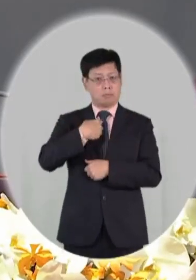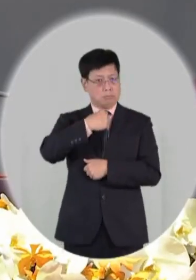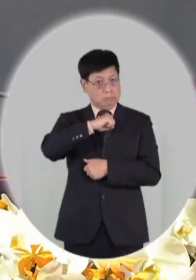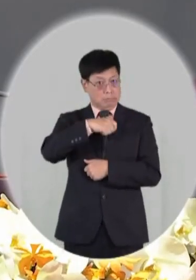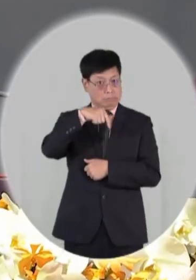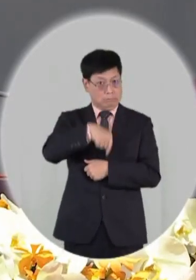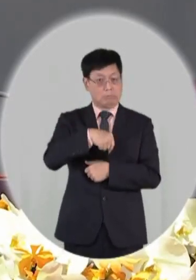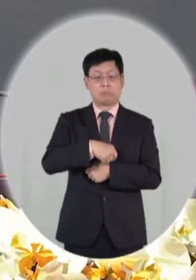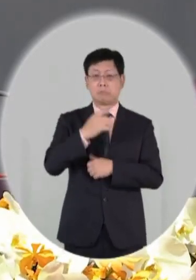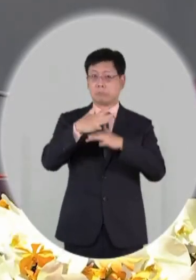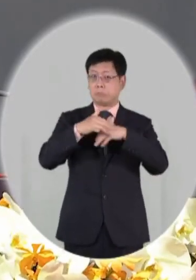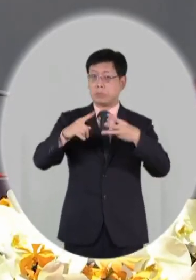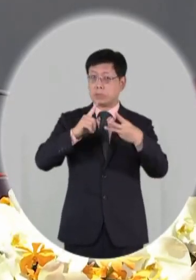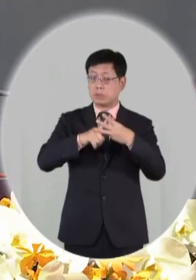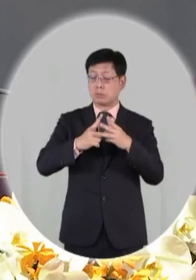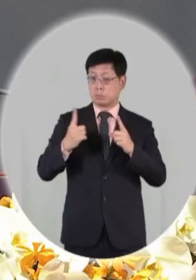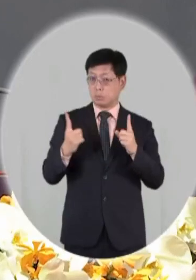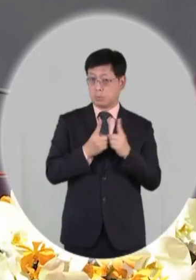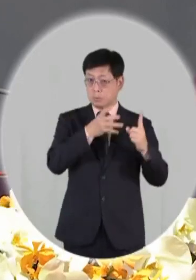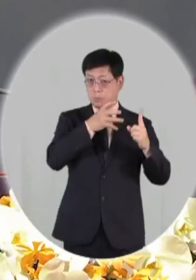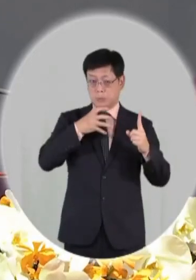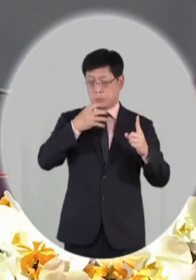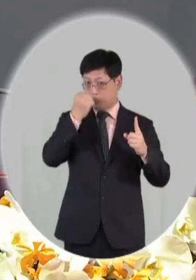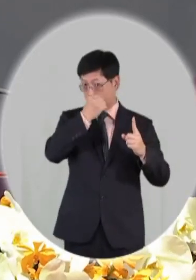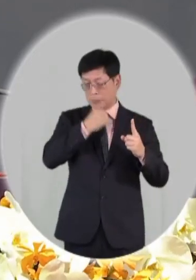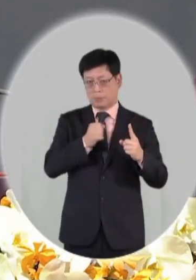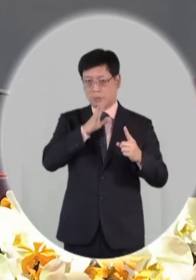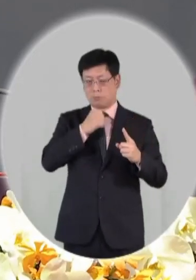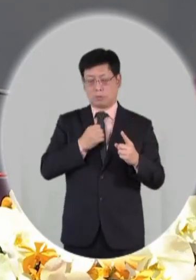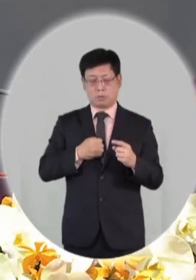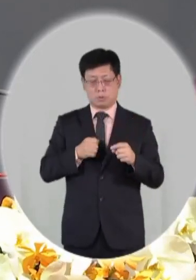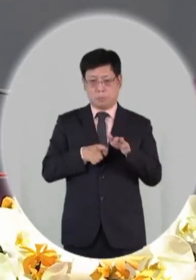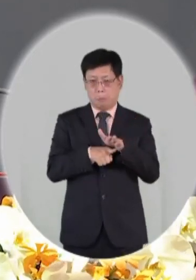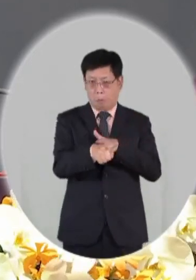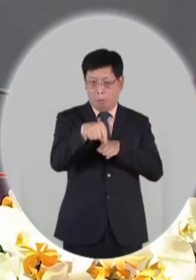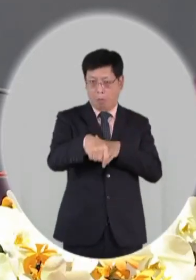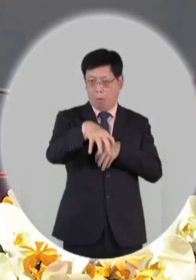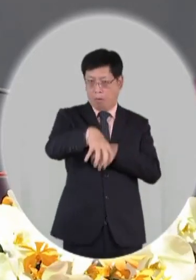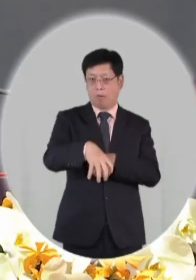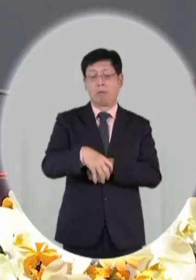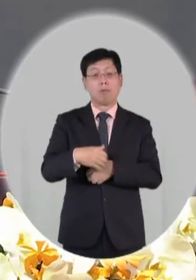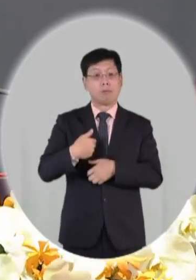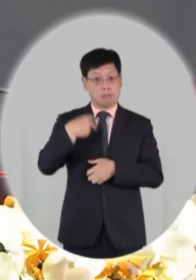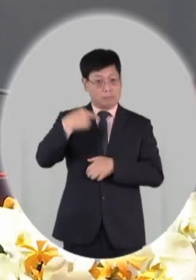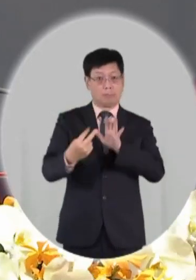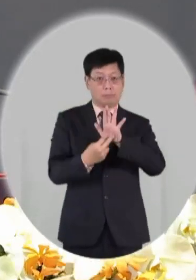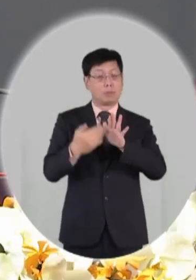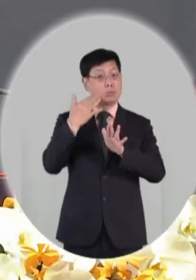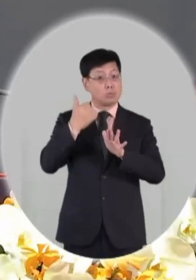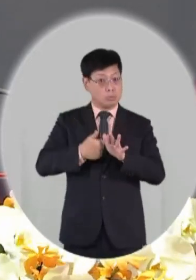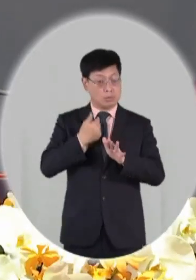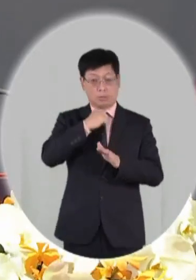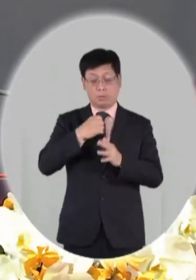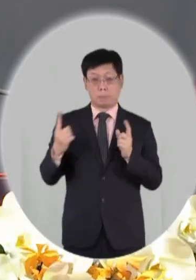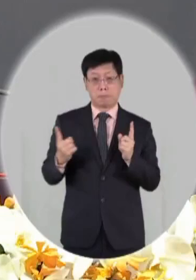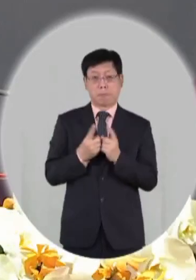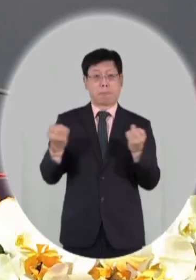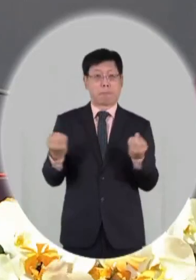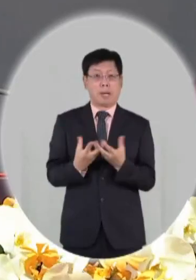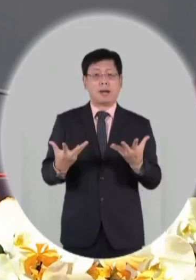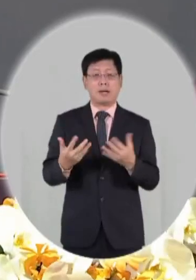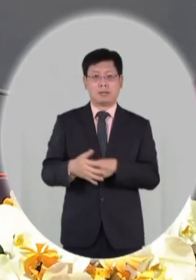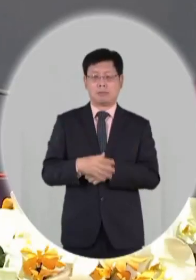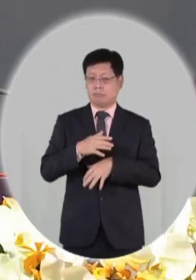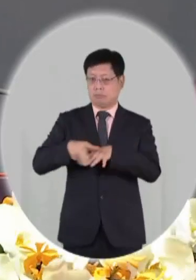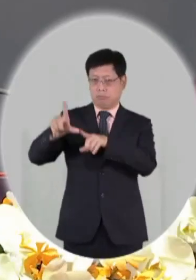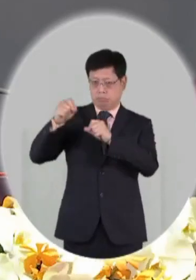在民主对抗专制的前线，并指出一旦台湾发生事态，将遵